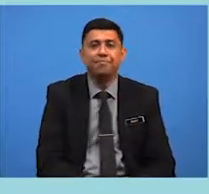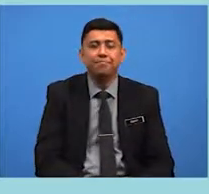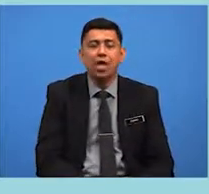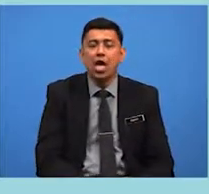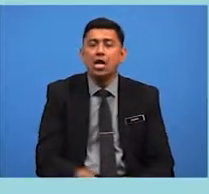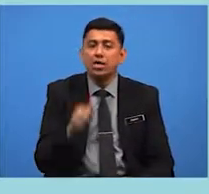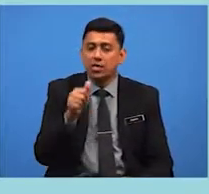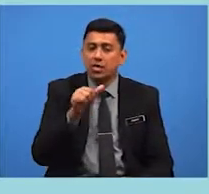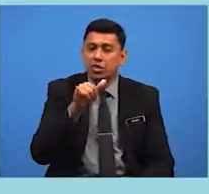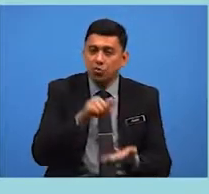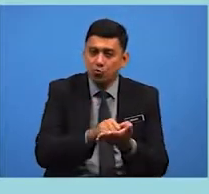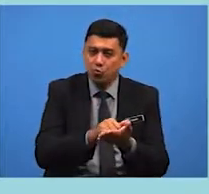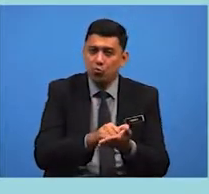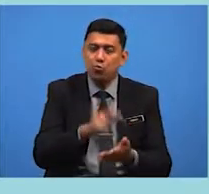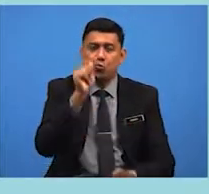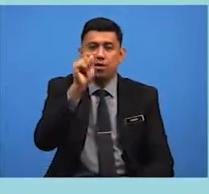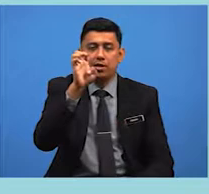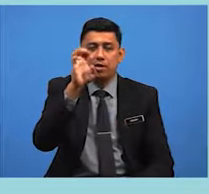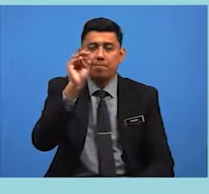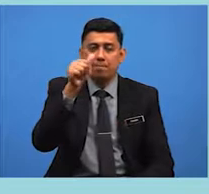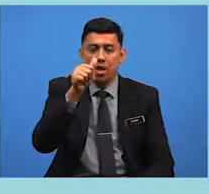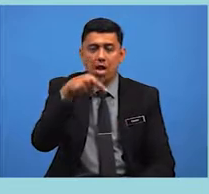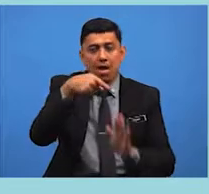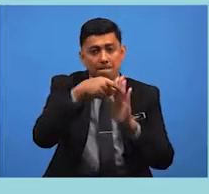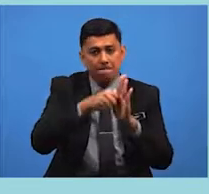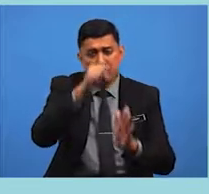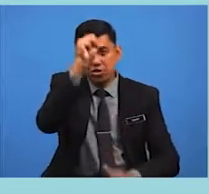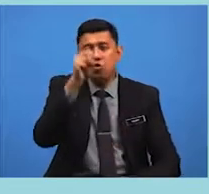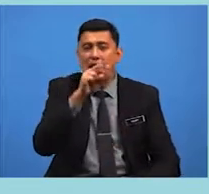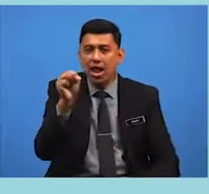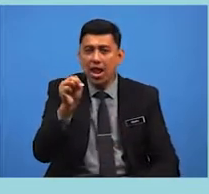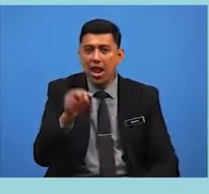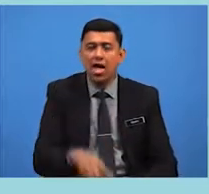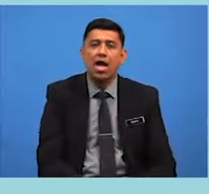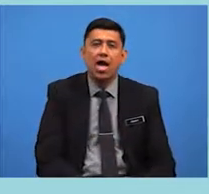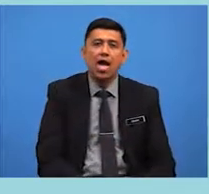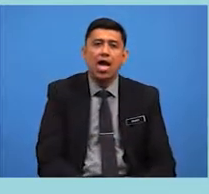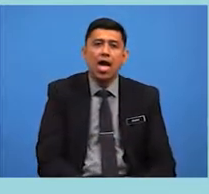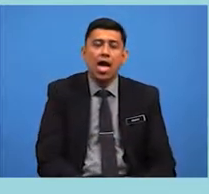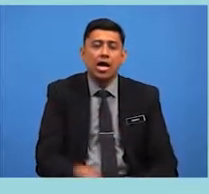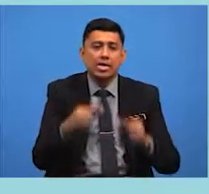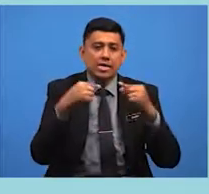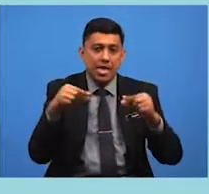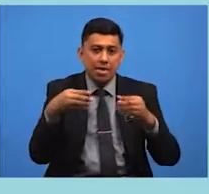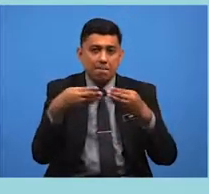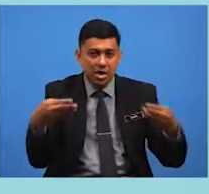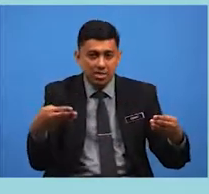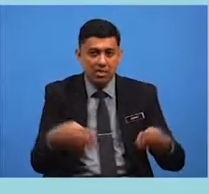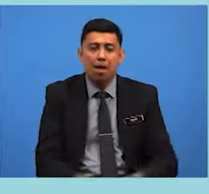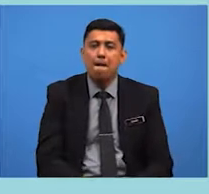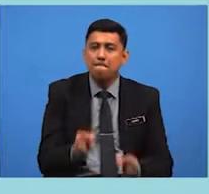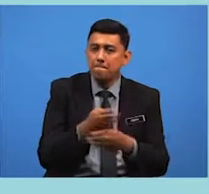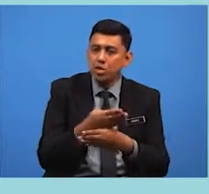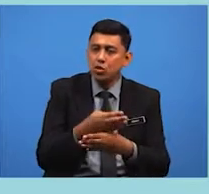iaitu tema, persoalan, gaya bahasa, bentuk sajak, nilai